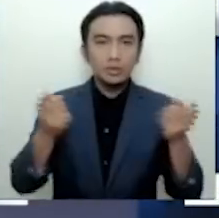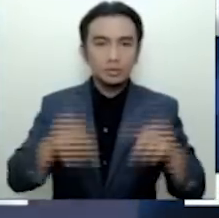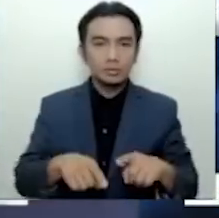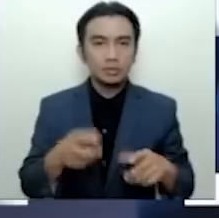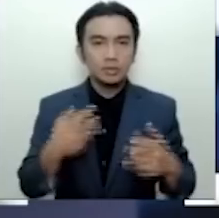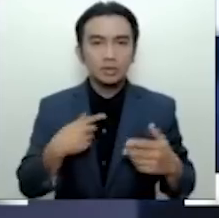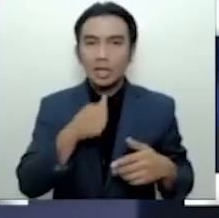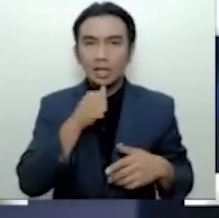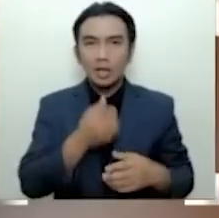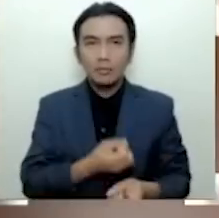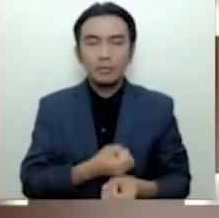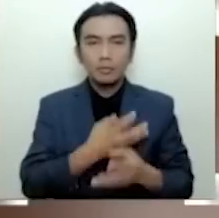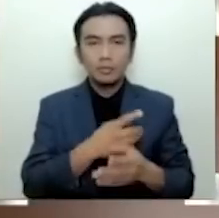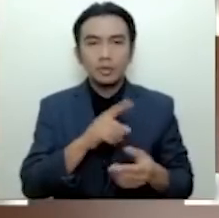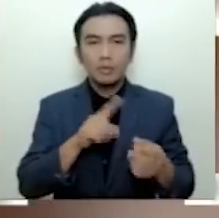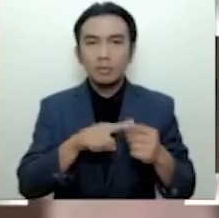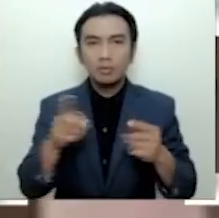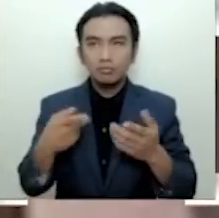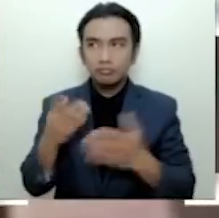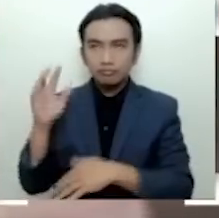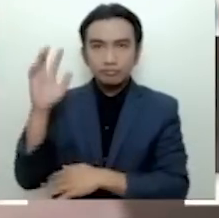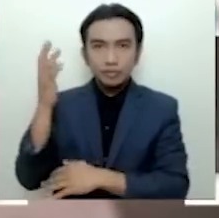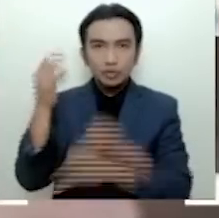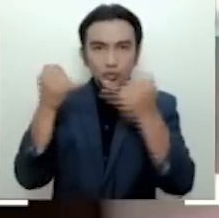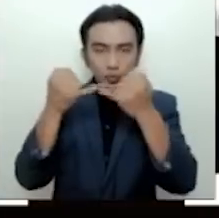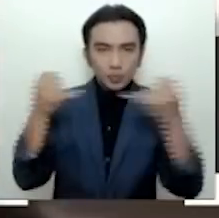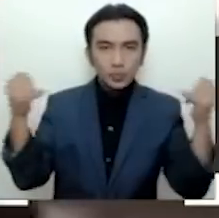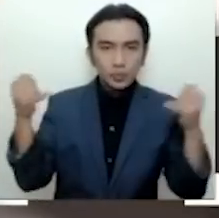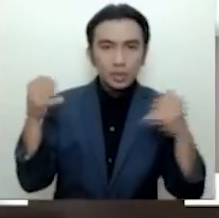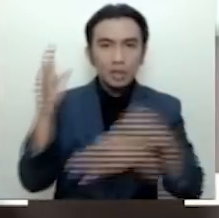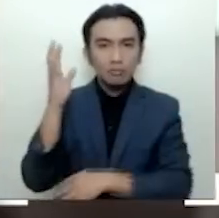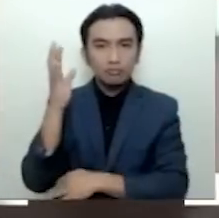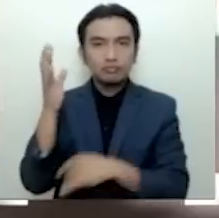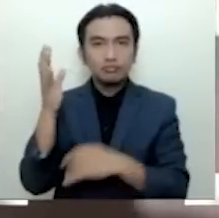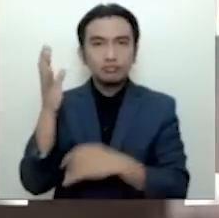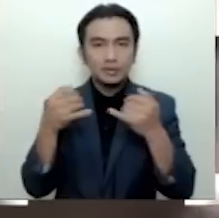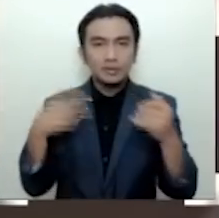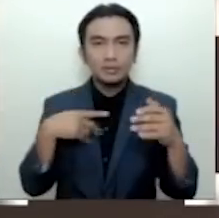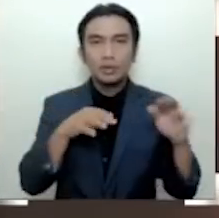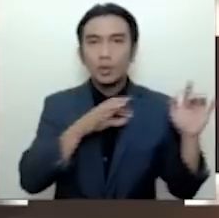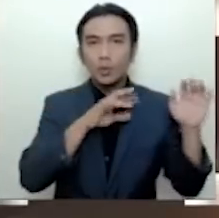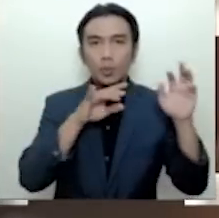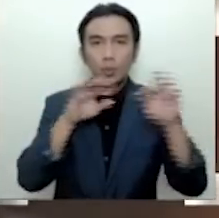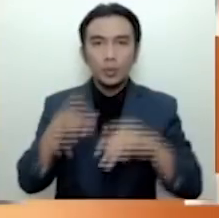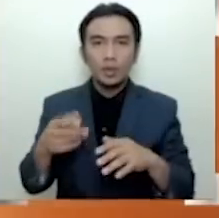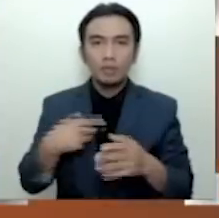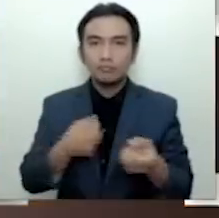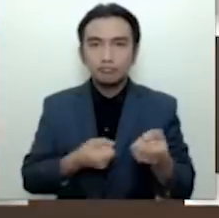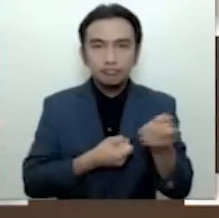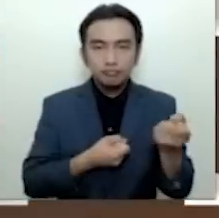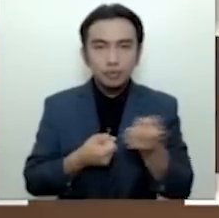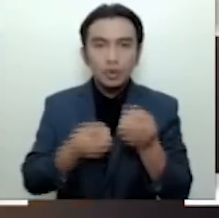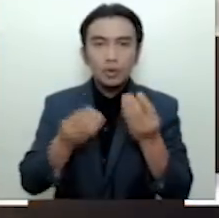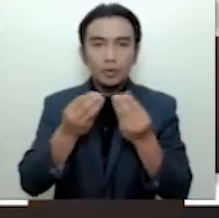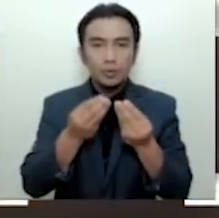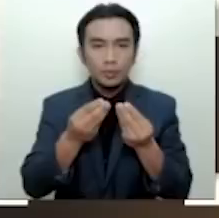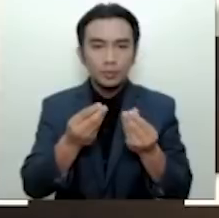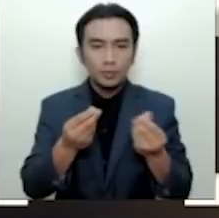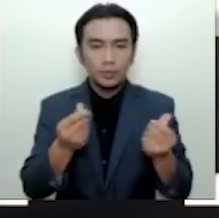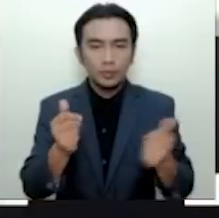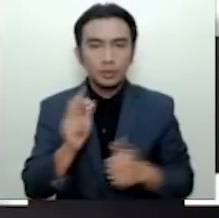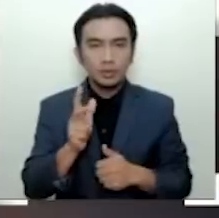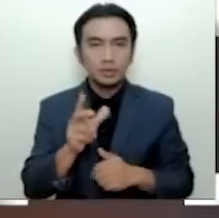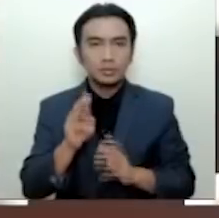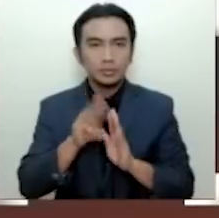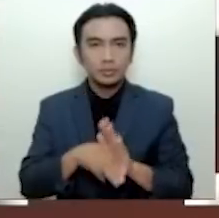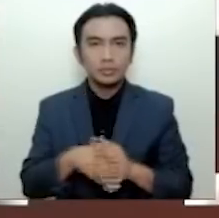na poste ng kuryente. Mabilis naman ang pag-responde ng mga bumbero at naapulang apoy sa loob ng 7 minuto. Ayon sa BFP